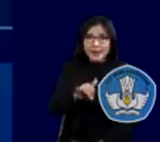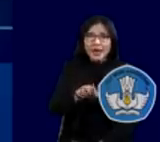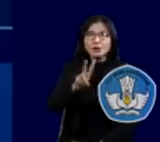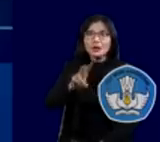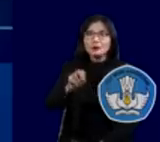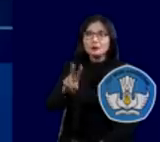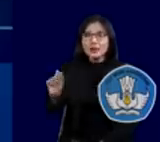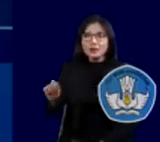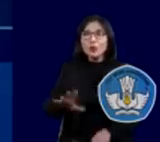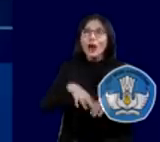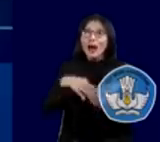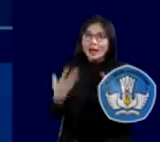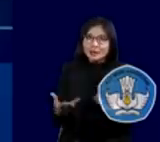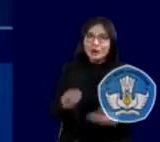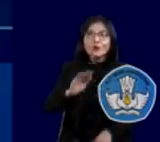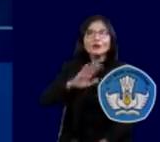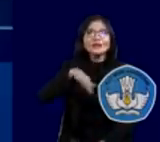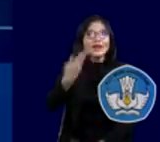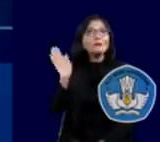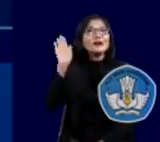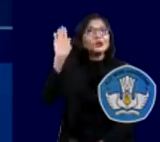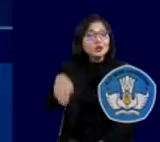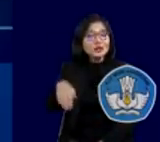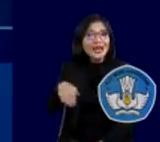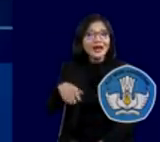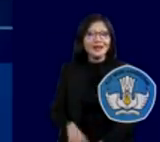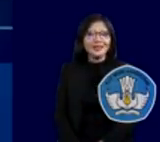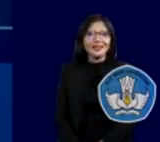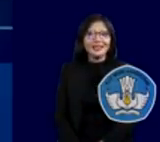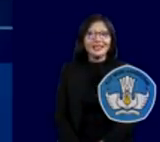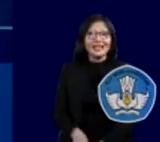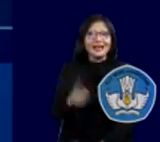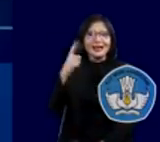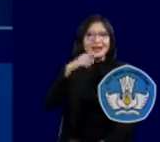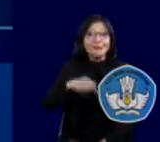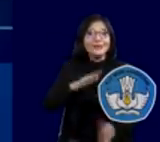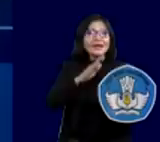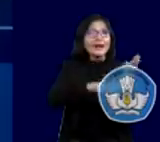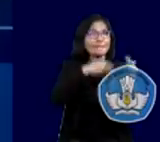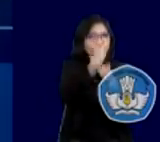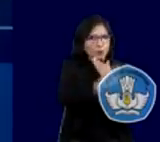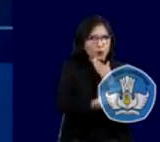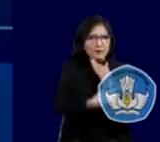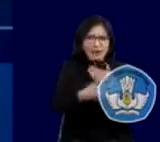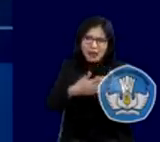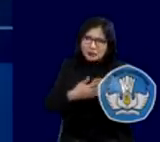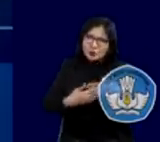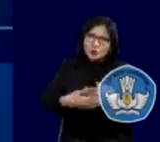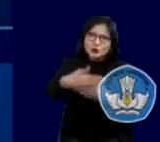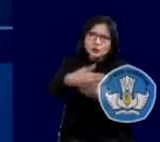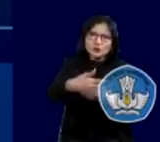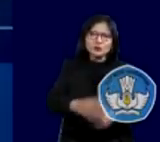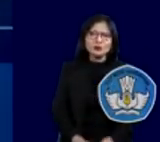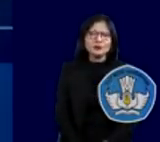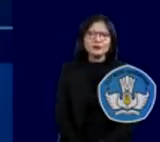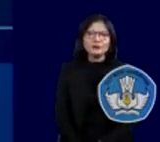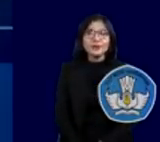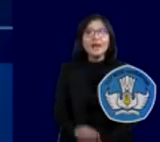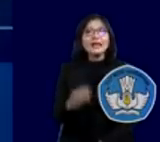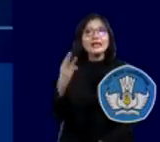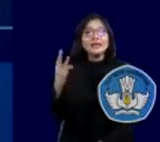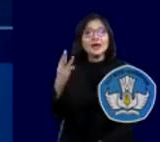2021, ataupun di tahun berikutnya. Karena ini akan menjadi suatu program yang berkesinambungan.